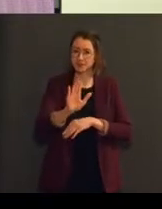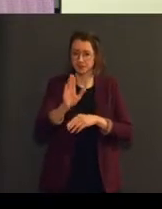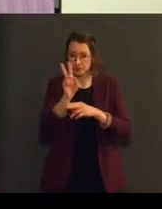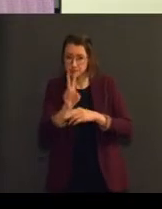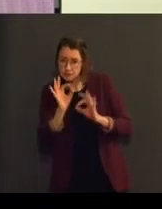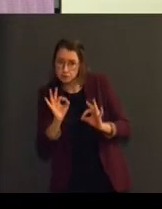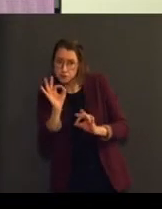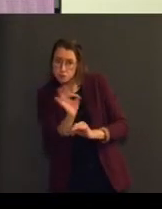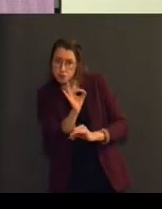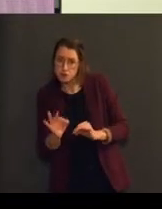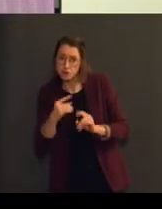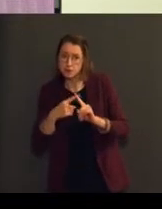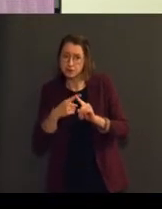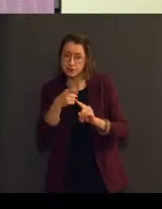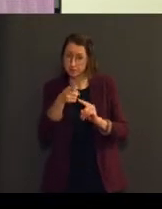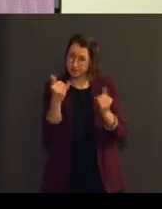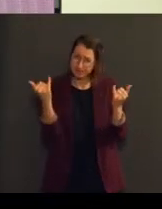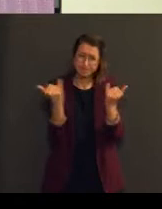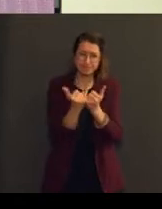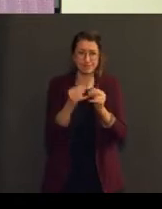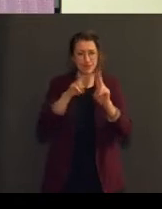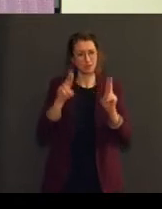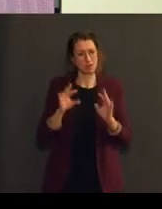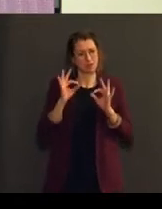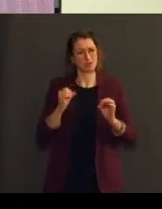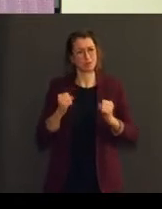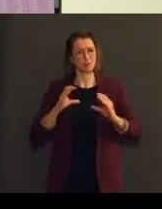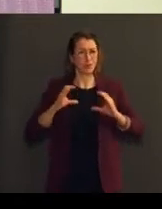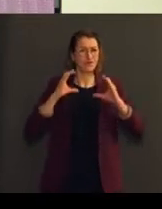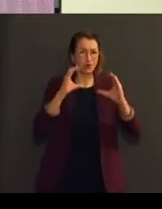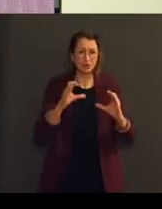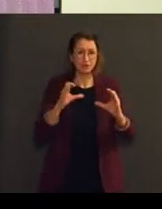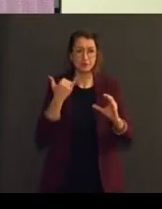loin le plus fiable. N'employez pas un autotest